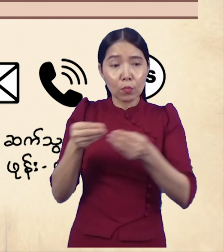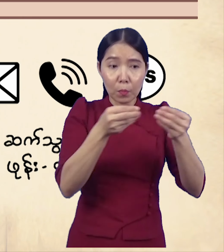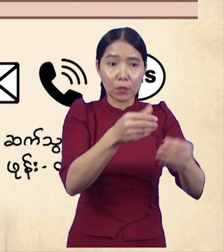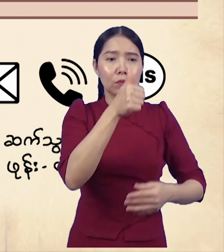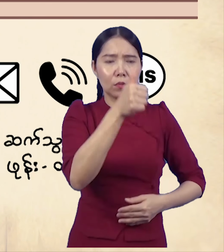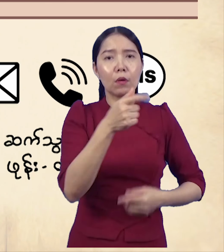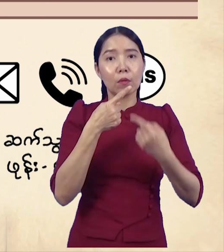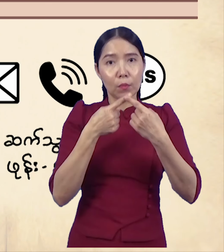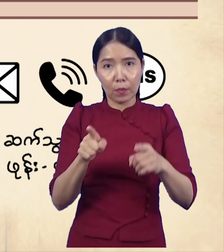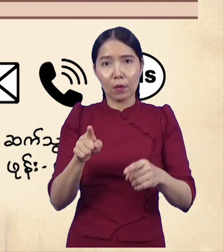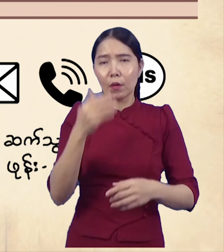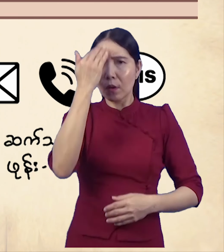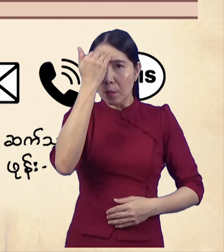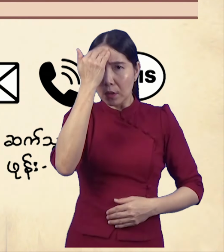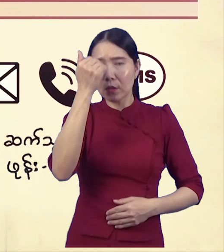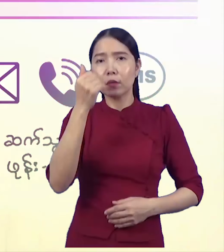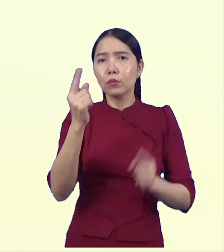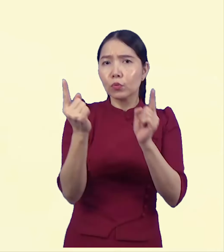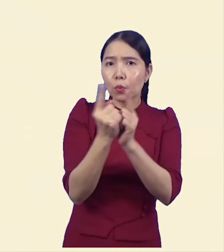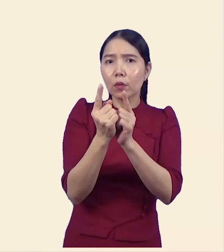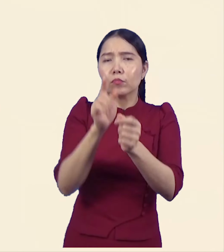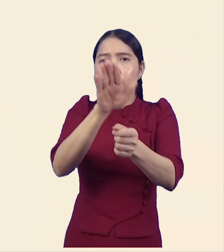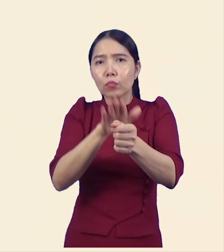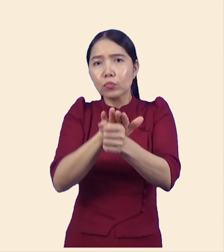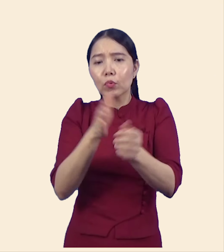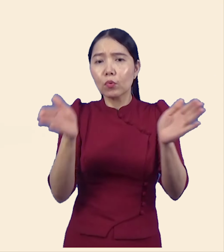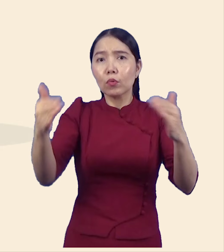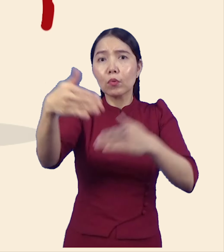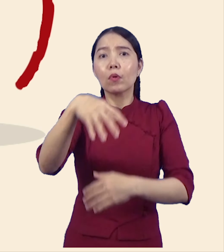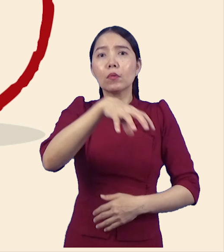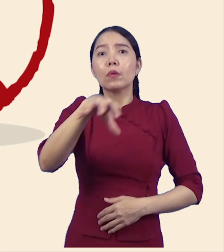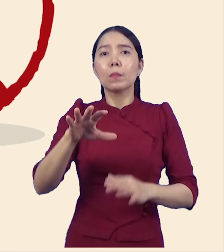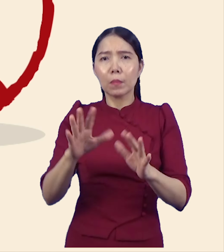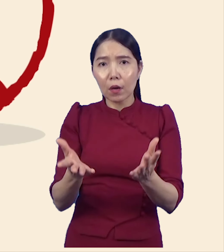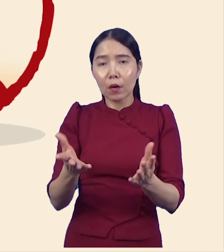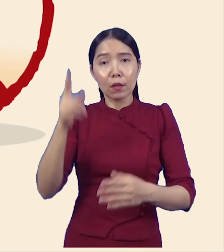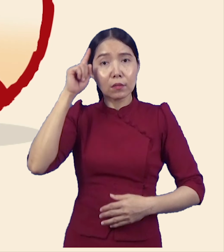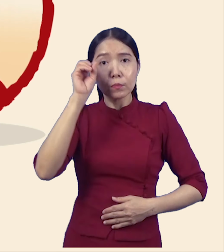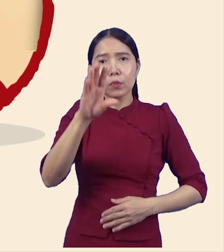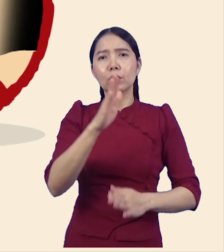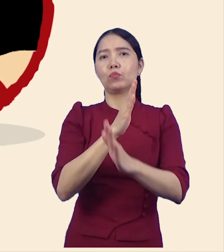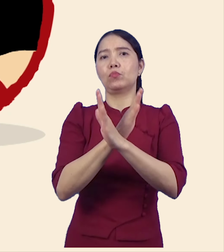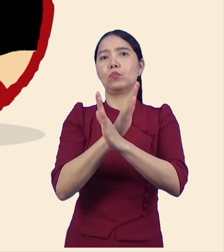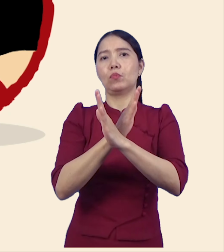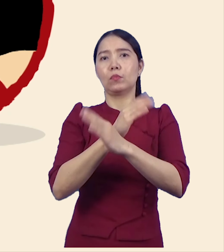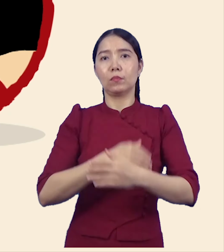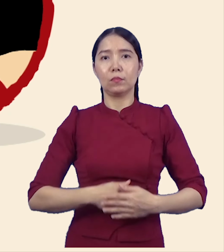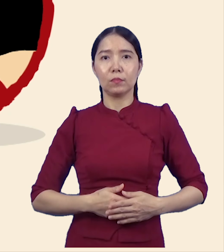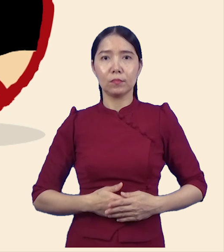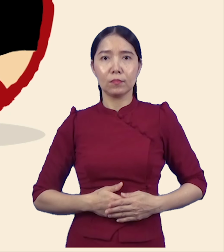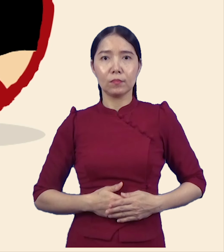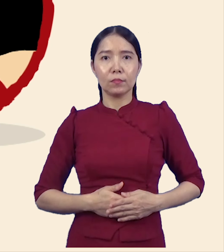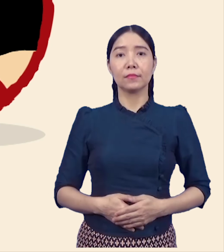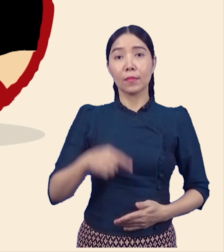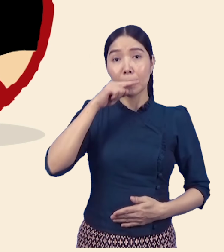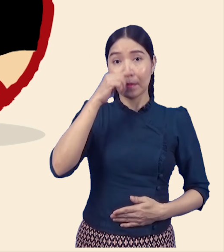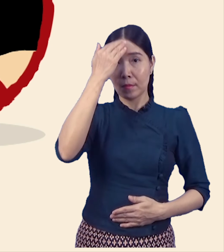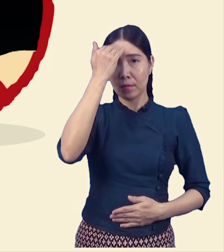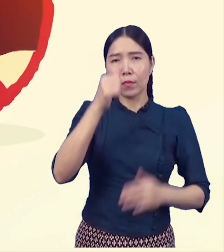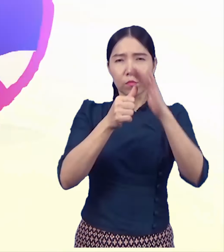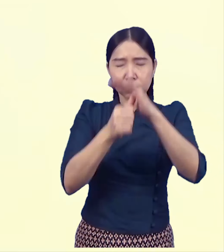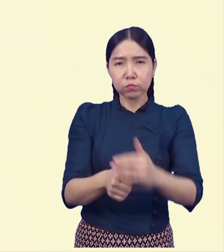ဖော်ပြပေးနိုင်ပါတယ် ။ဂျန်နာချေပြုအကျန်းဖတ်မှုဖြစ်ရများကိုထုတ်ဖော်ပြောဆိုရေးသားရ၌ရှောင်ရှားရမည့်အ